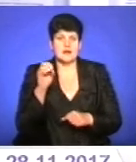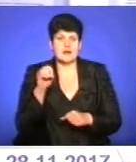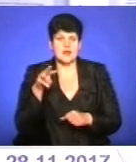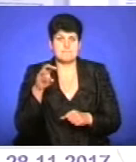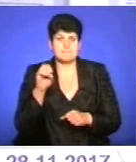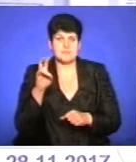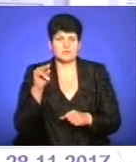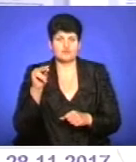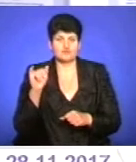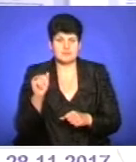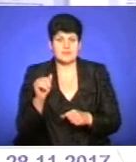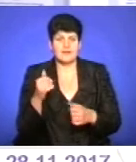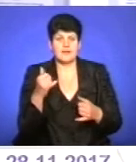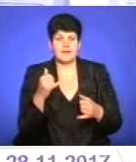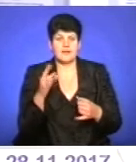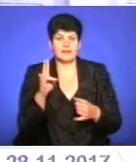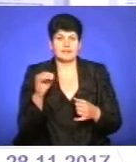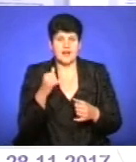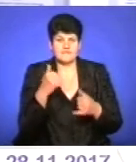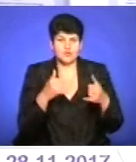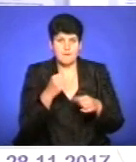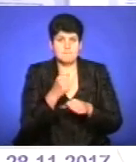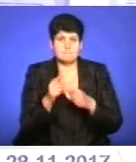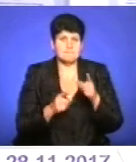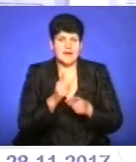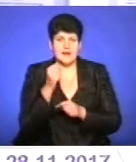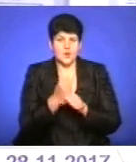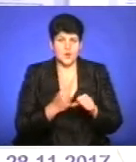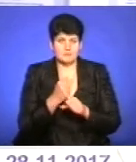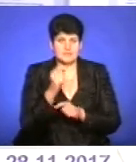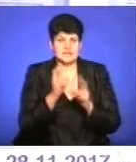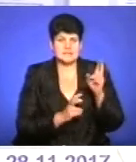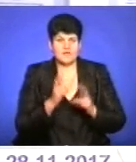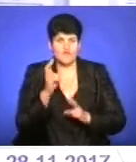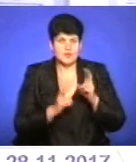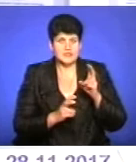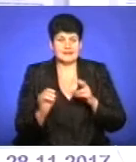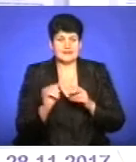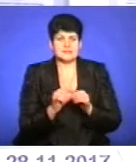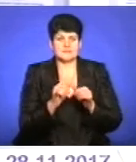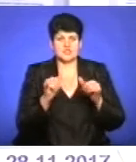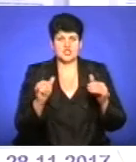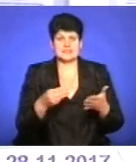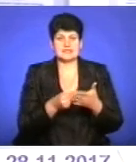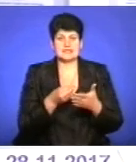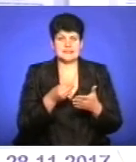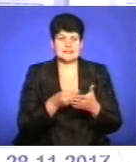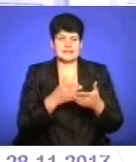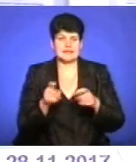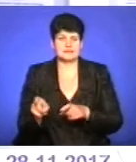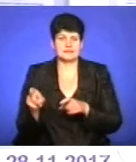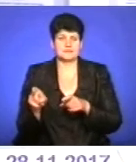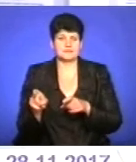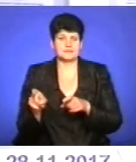Кременчуцький нафтопереробний завод. Відтак зросли ціни